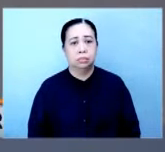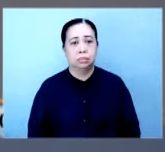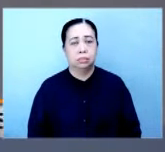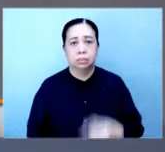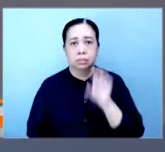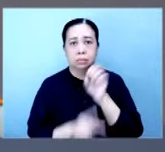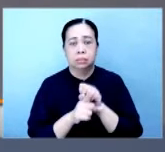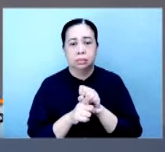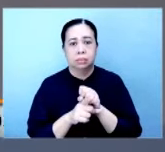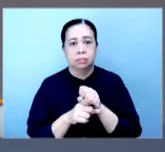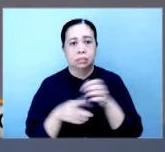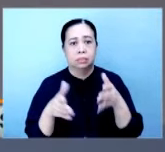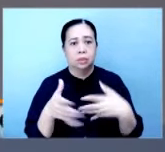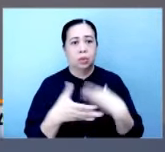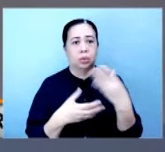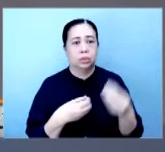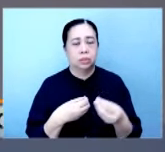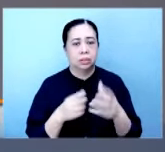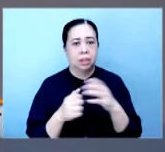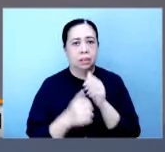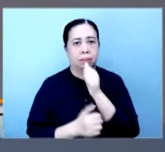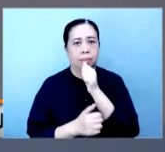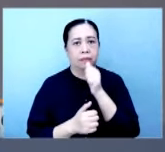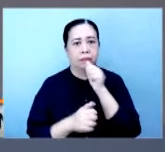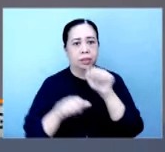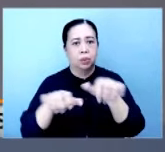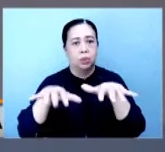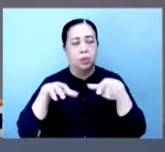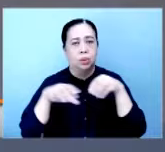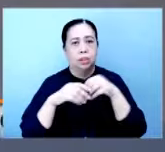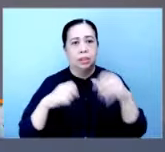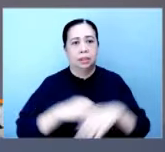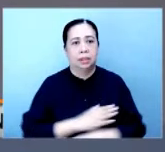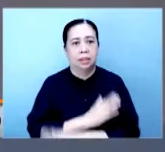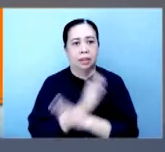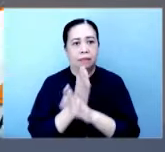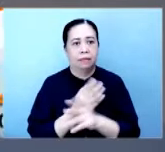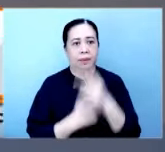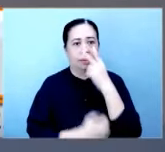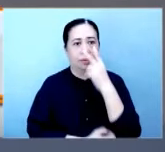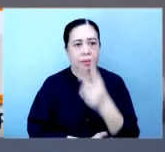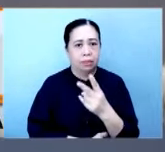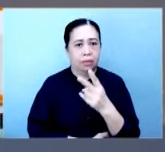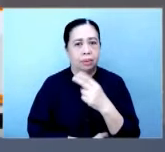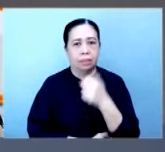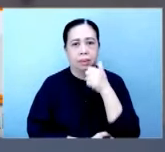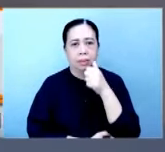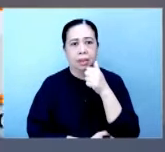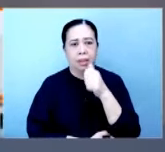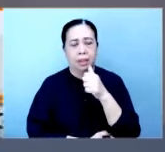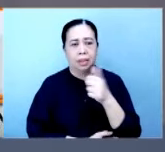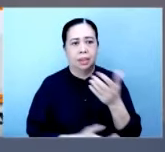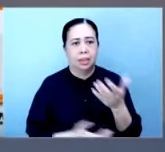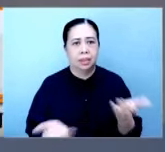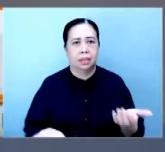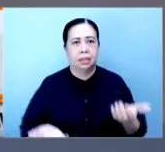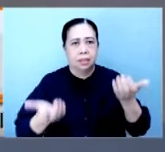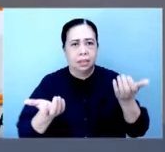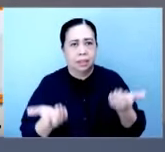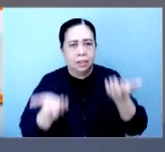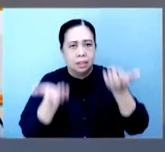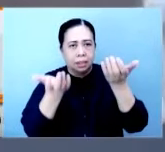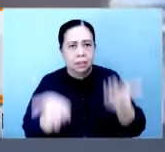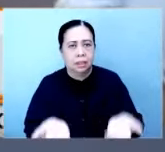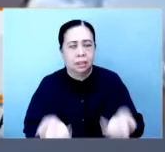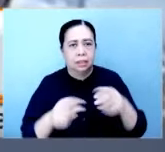Sakuhang ito sa hallway sa labas ng isang private auditorium sa Davao City, makikita ang isang babaeng buhat-buhat. Pinaupo muna siya sa